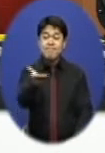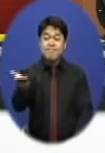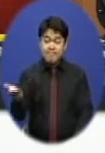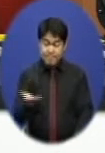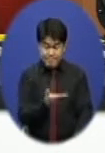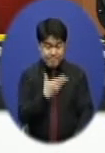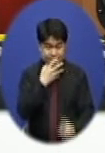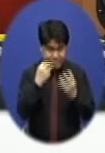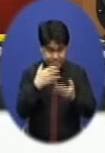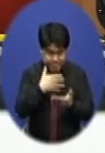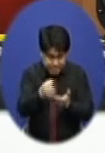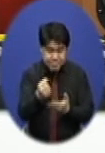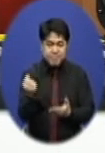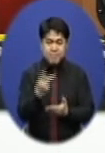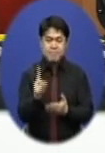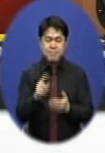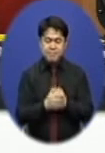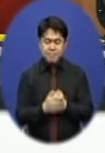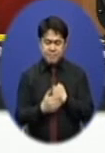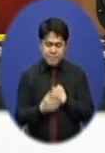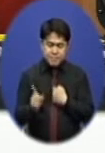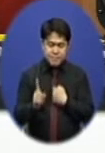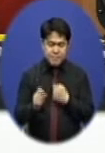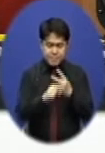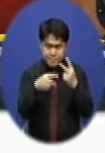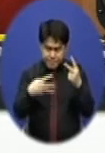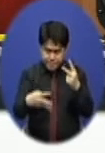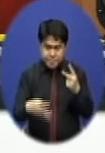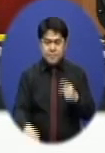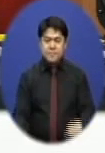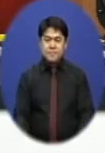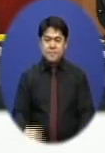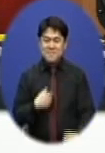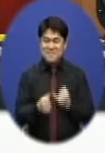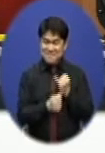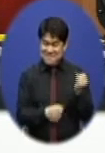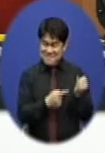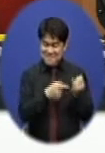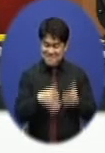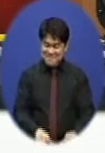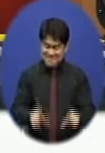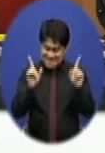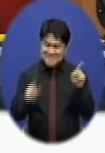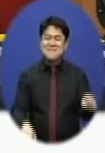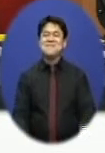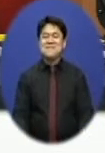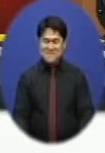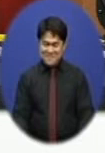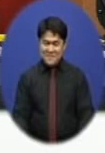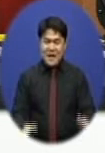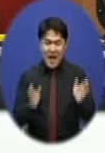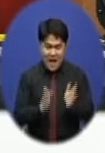여러분들도 새해 복 많이 받으시고 특히 제가 이거를 내일 2월 4일이 네. 그 안사람의 그 생일입니다. 아~